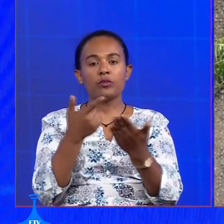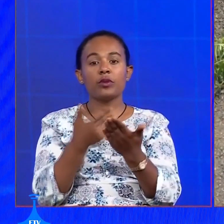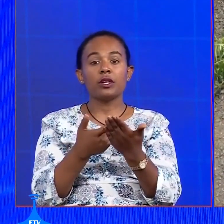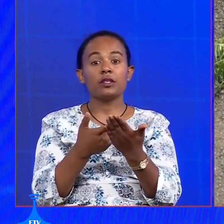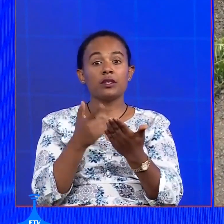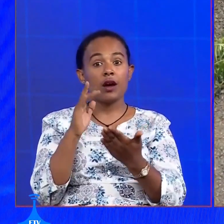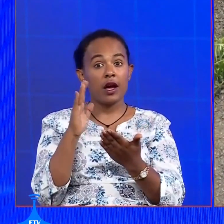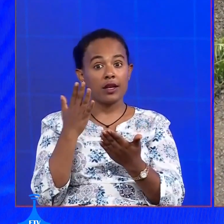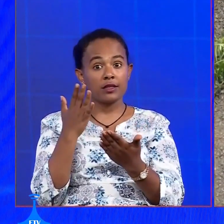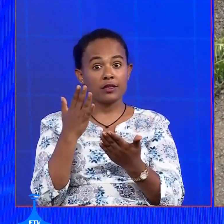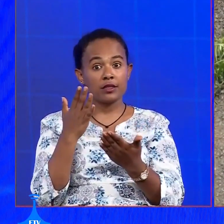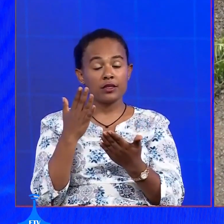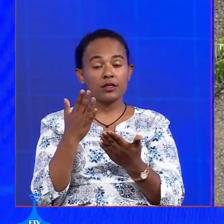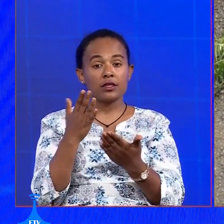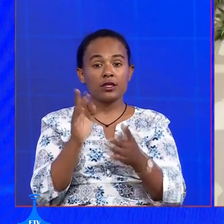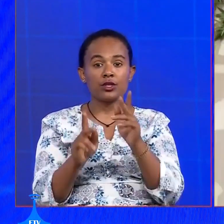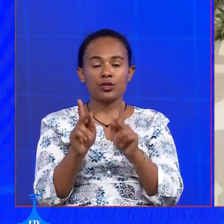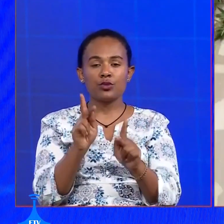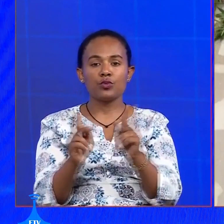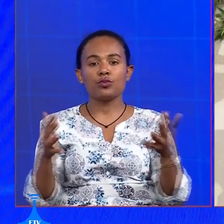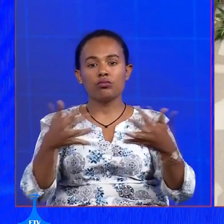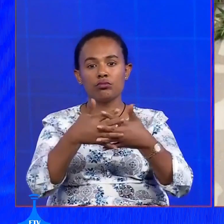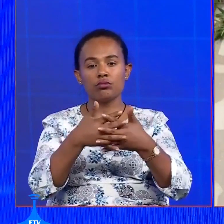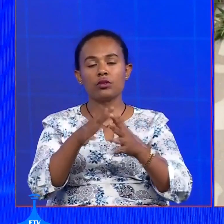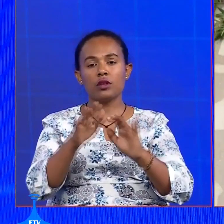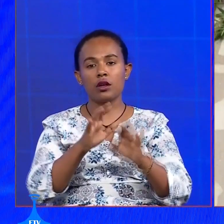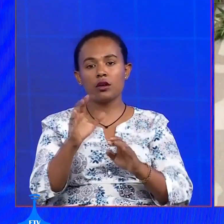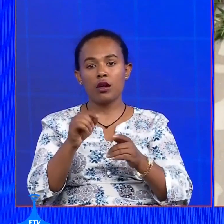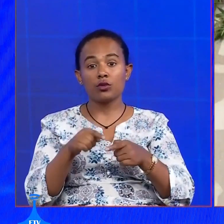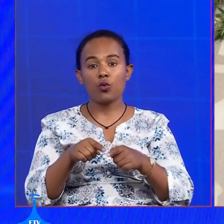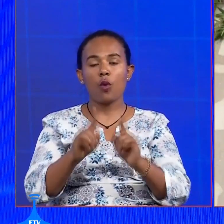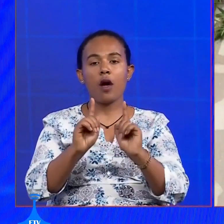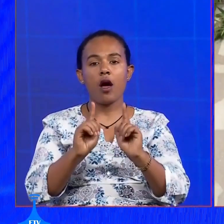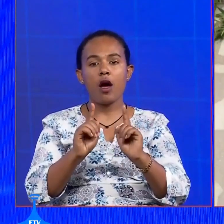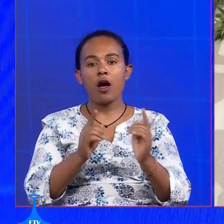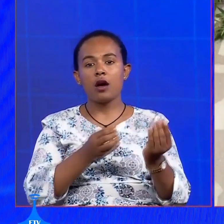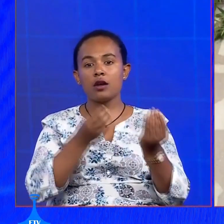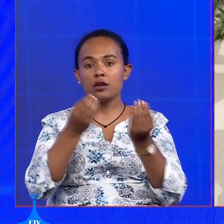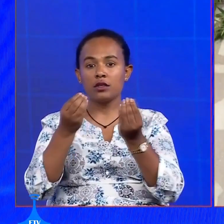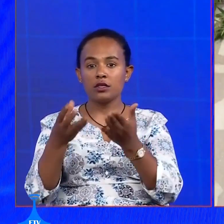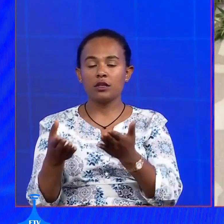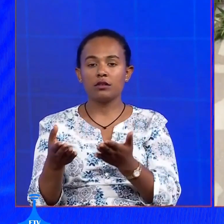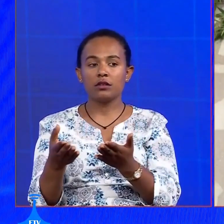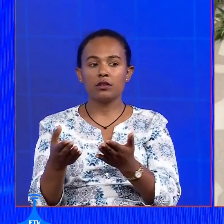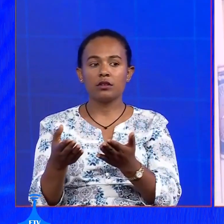እንደዚህ አይነት ነገሮችን ህዝቡን ትብብር እንዲያደርግና ተቆማ ለሰጣ ቃል እንዲሰጥ